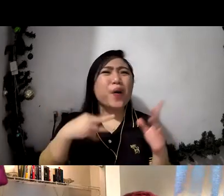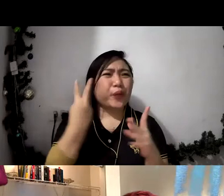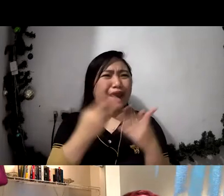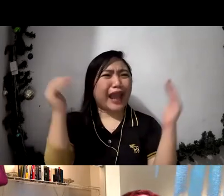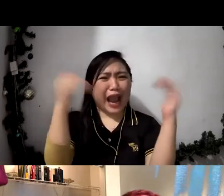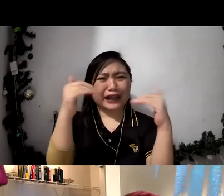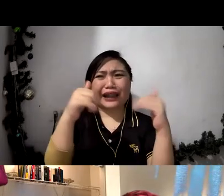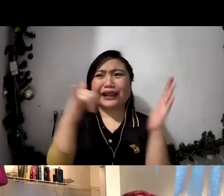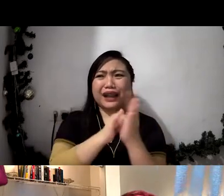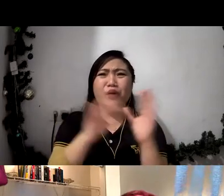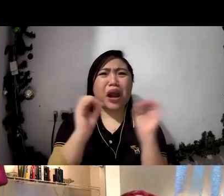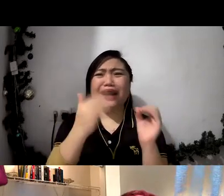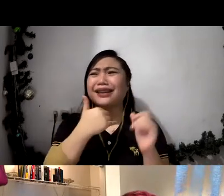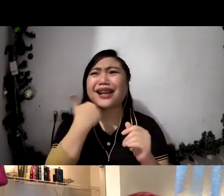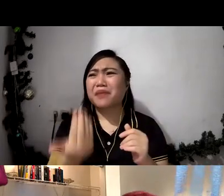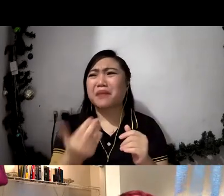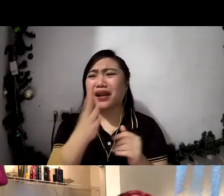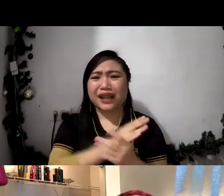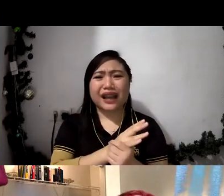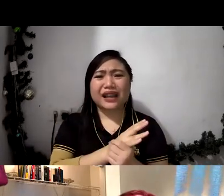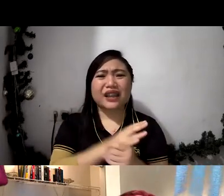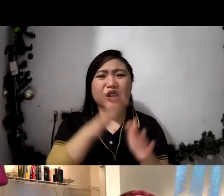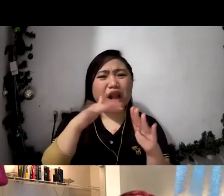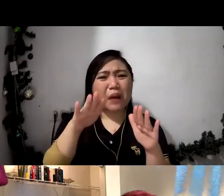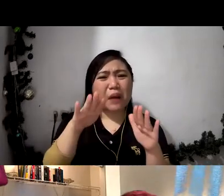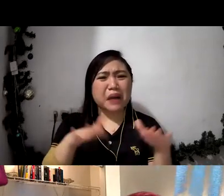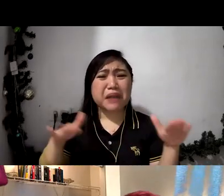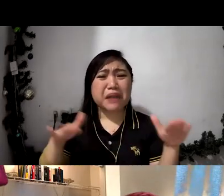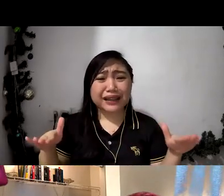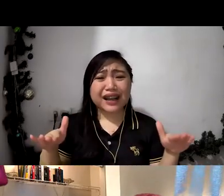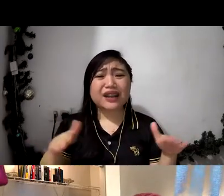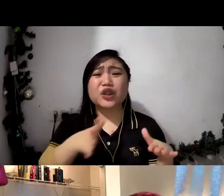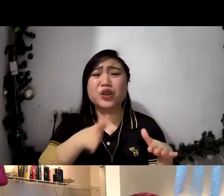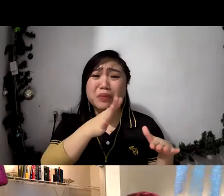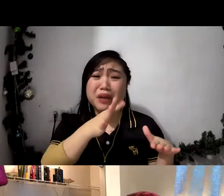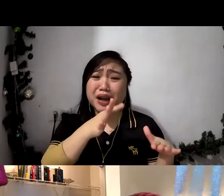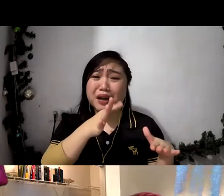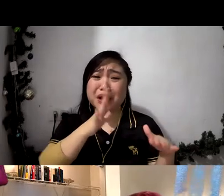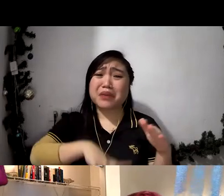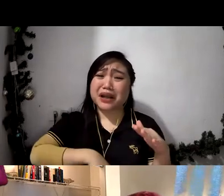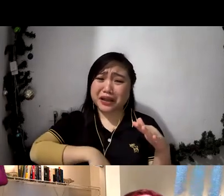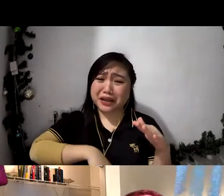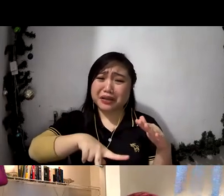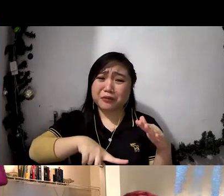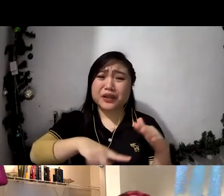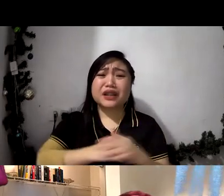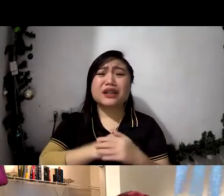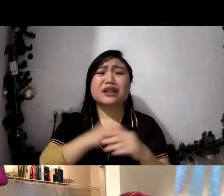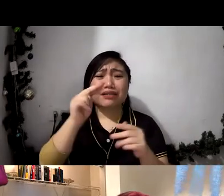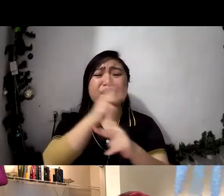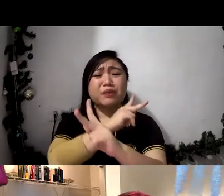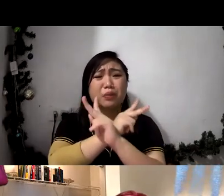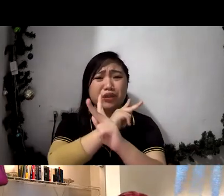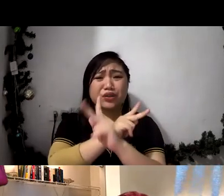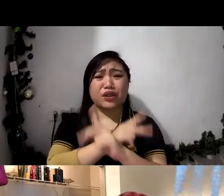hindi namamatay ang mga bata or ang mga ina na nagbubuntis, dapat sila ay napoproteksyonan. Lahat tayo